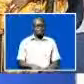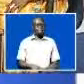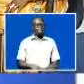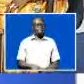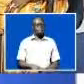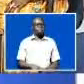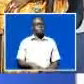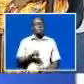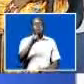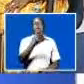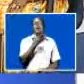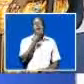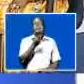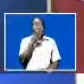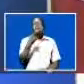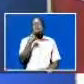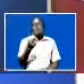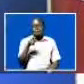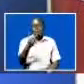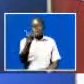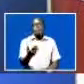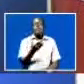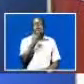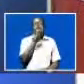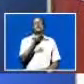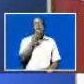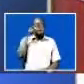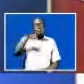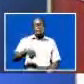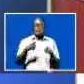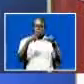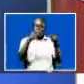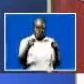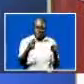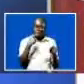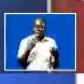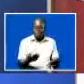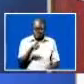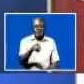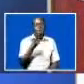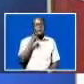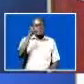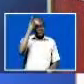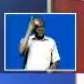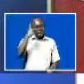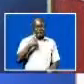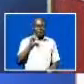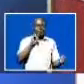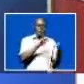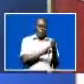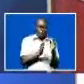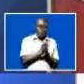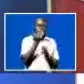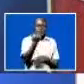sababu kuna jamaa fulani ambaye anasema leo boy child tuongea. Anasema hivi yeye ni mzazi, ako na bibi na